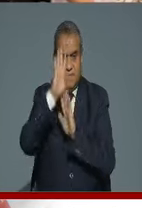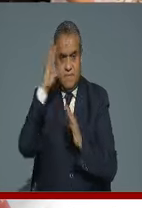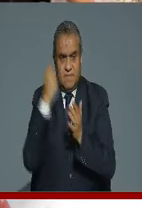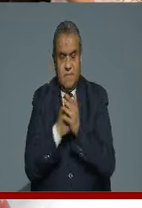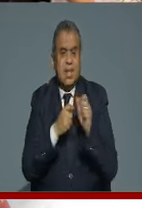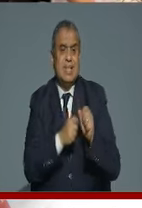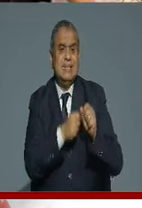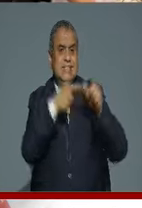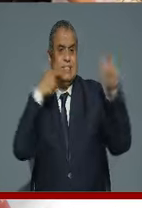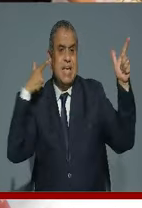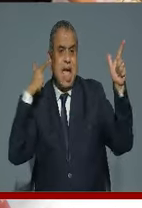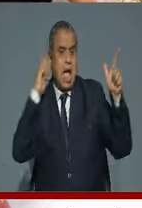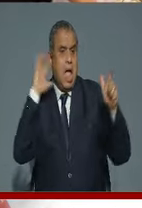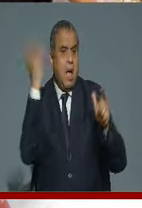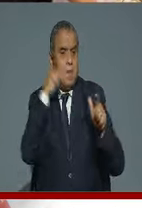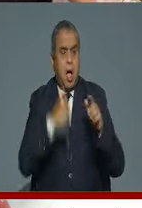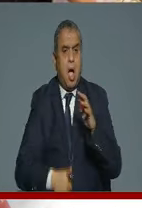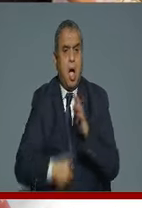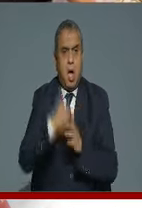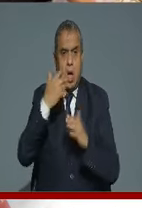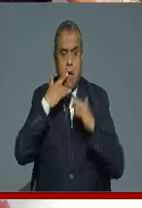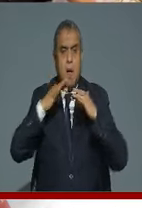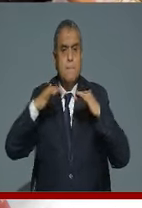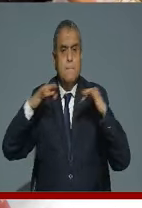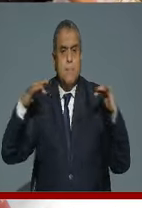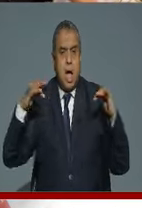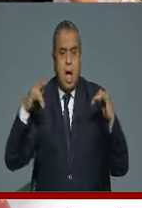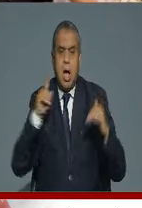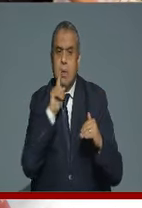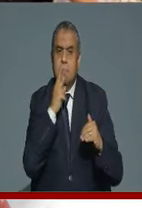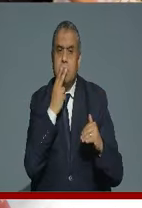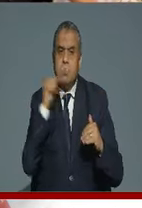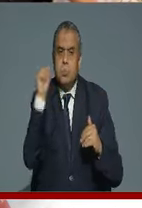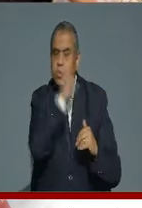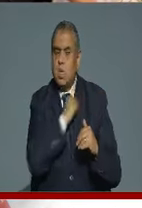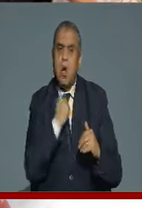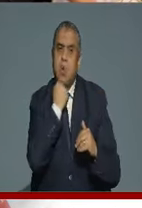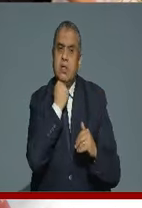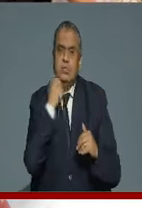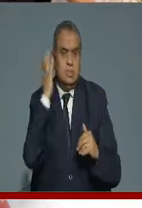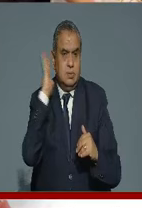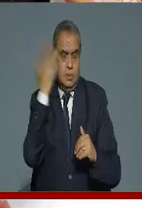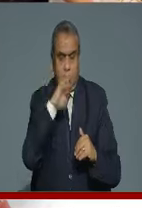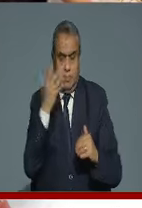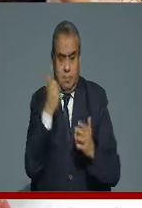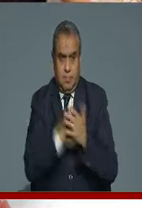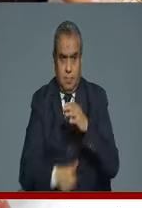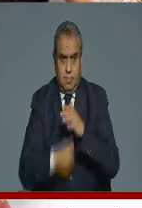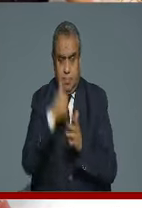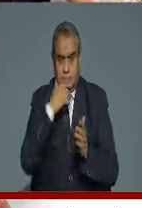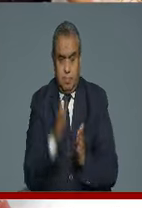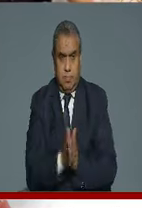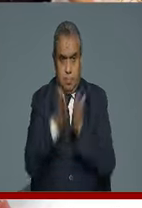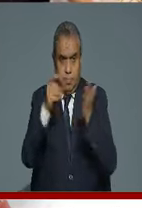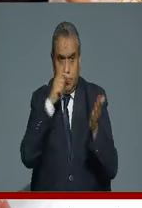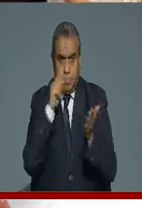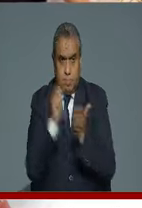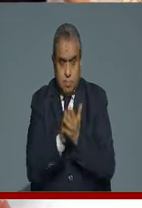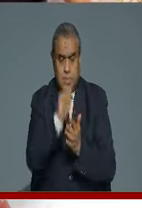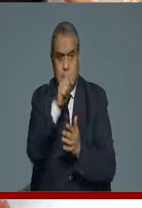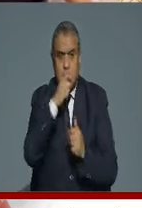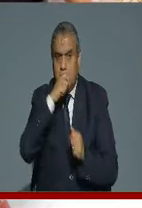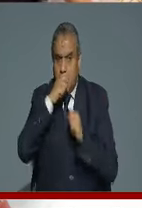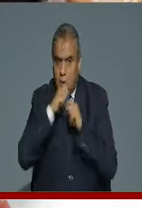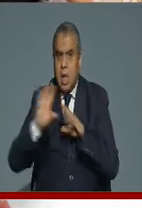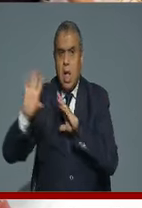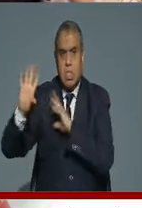سياحي على البحر المتوسط. ده كل ده كلام اتقال بشكل أو بآخر، لكن أنا بأكده يعني،